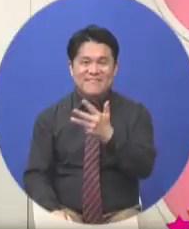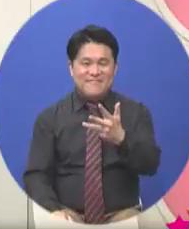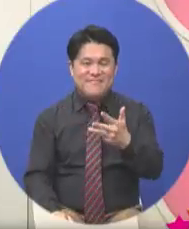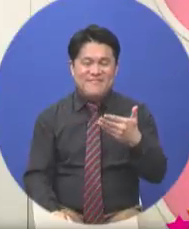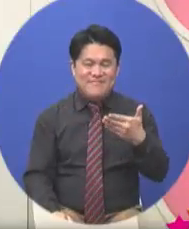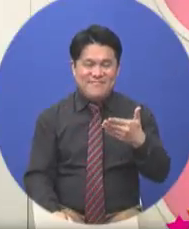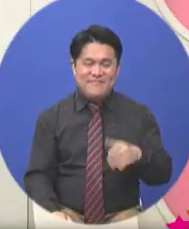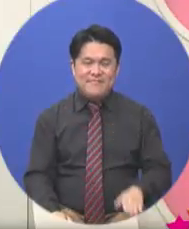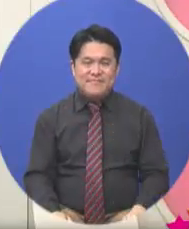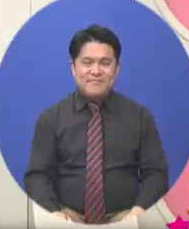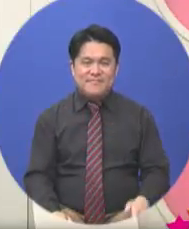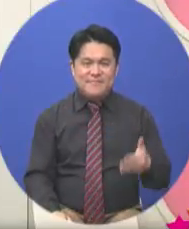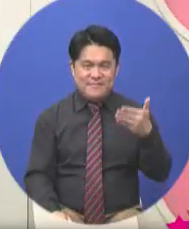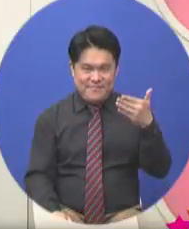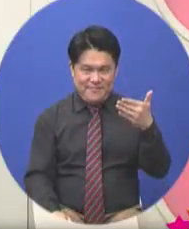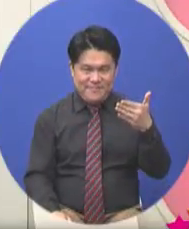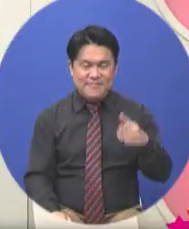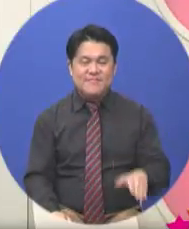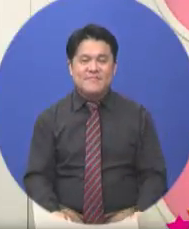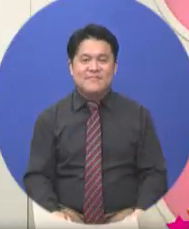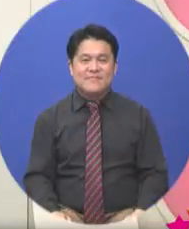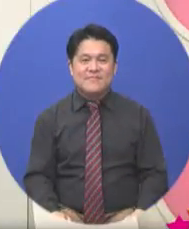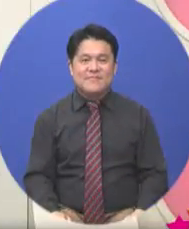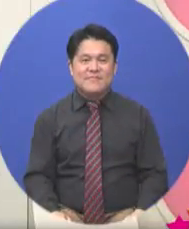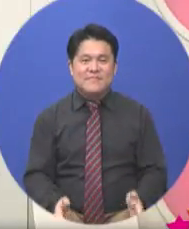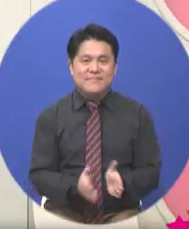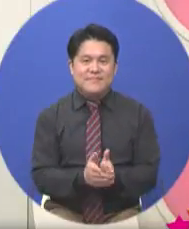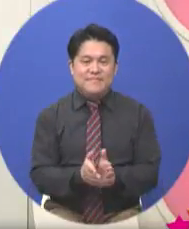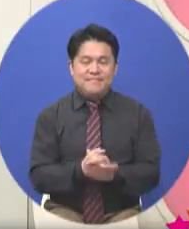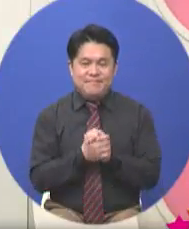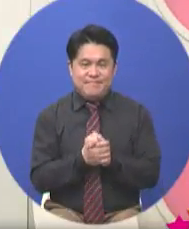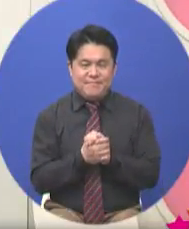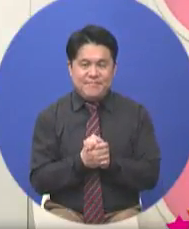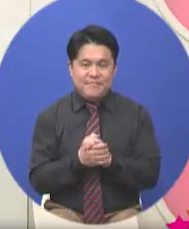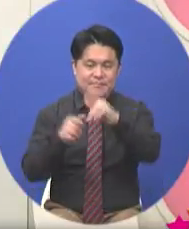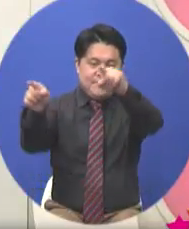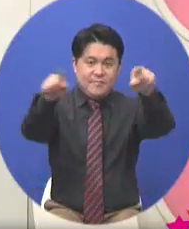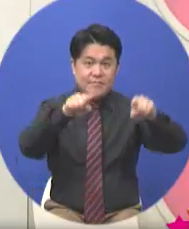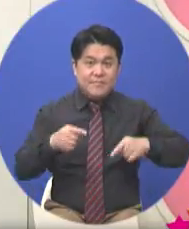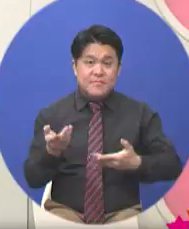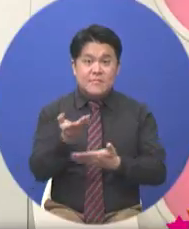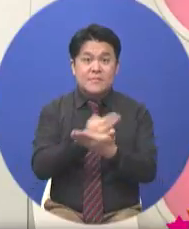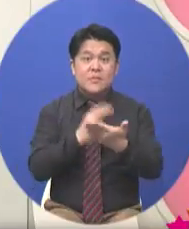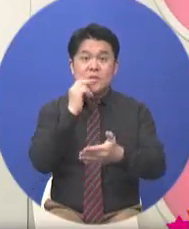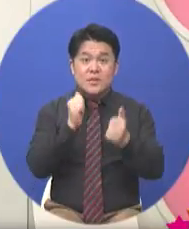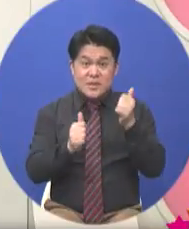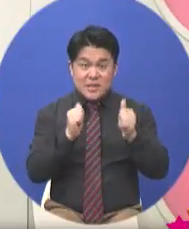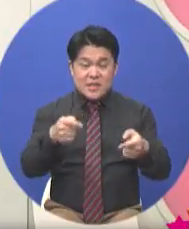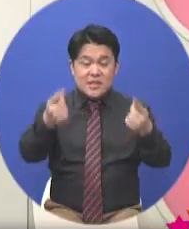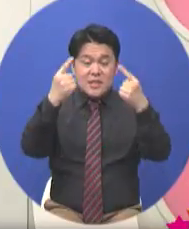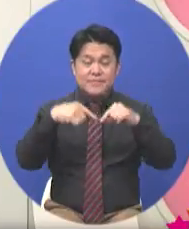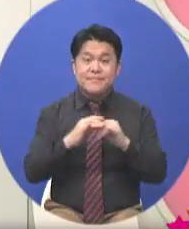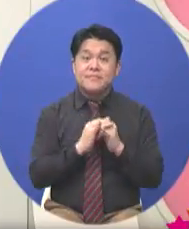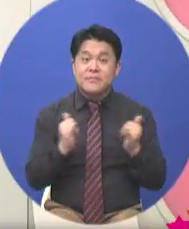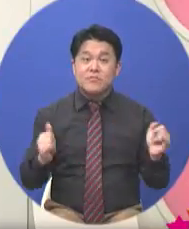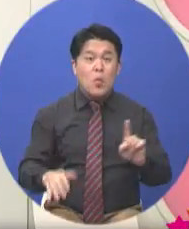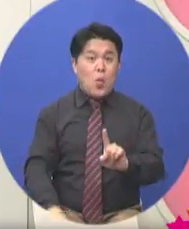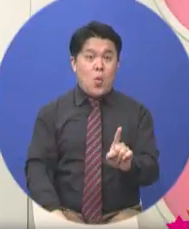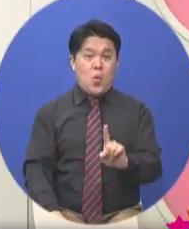9점, 8점, 9점, 보너스 9점. 그래요. 전국 나눔 노래자랑에 네. 참여하시는